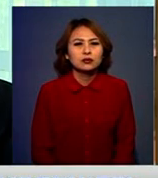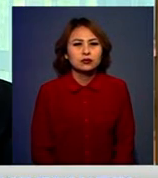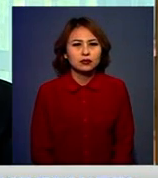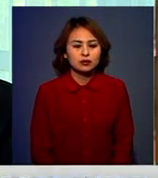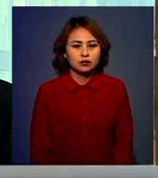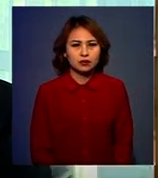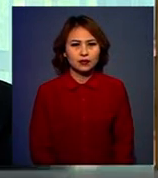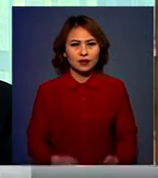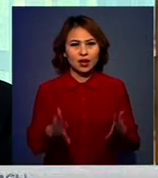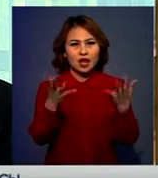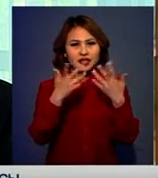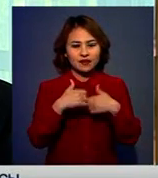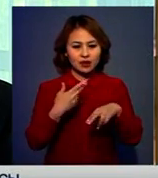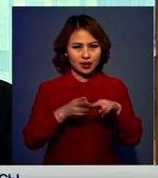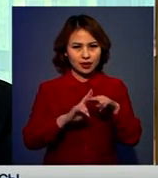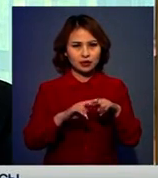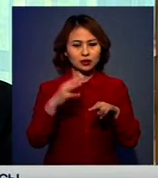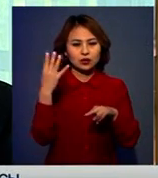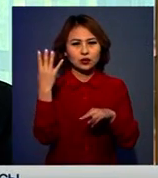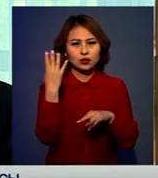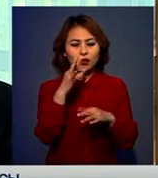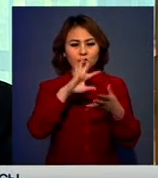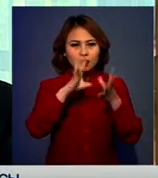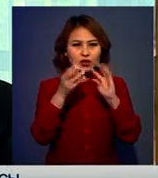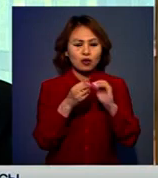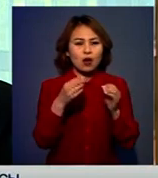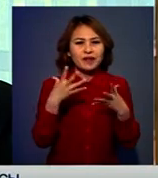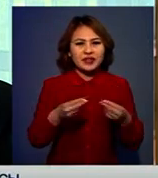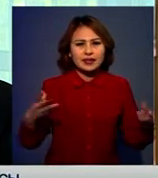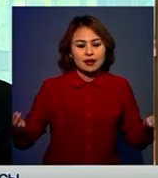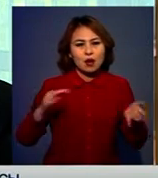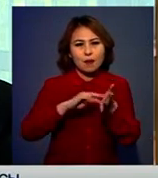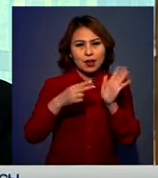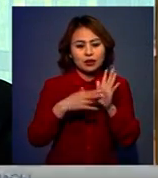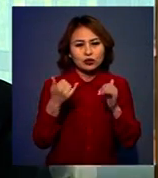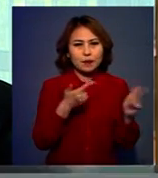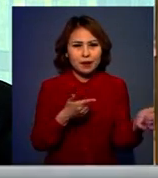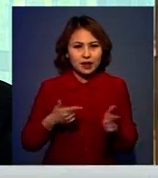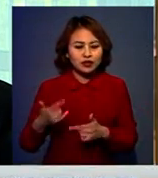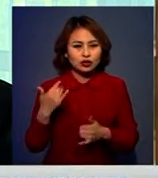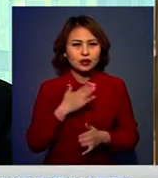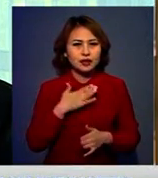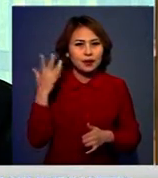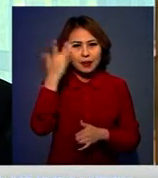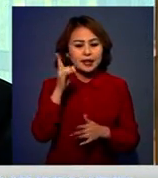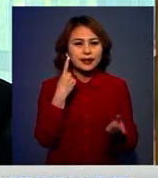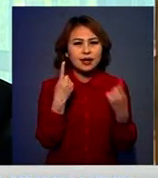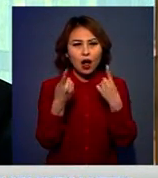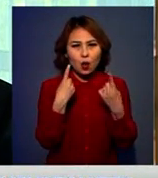индустрия 4.0-ға байланысты көптеген жобалар қызықтырып отыр бізді. Енді біздің қазіргі мақсат бұл